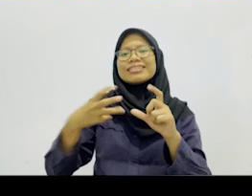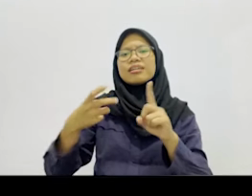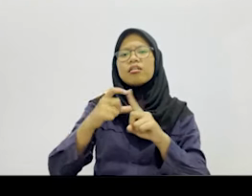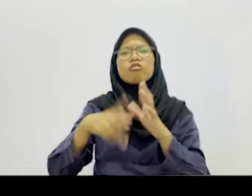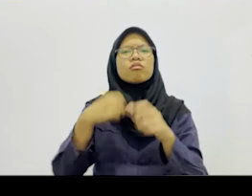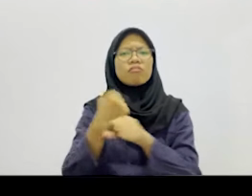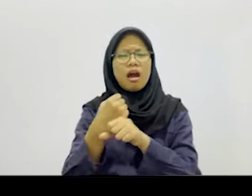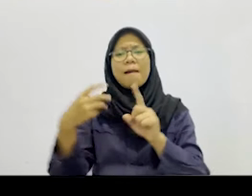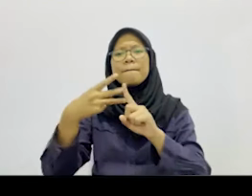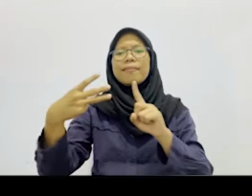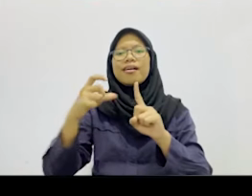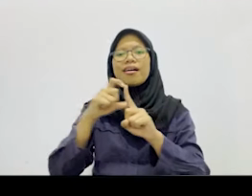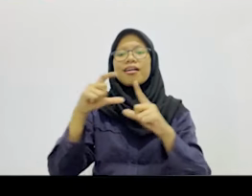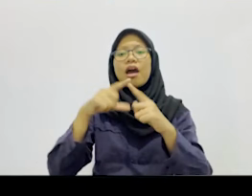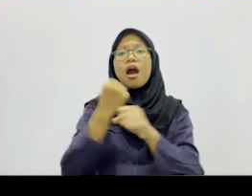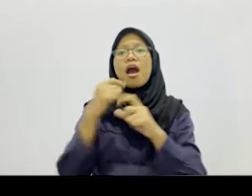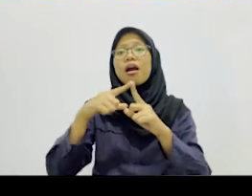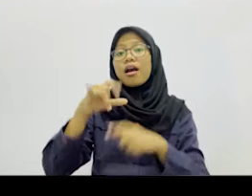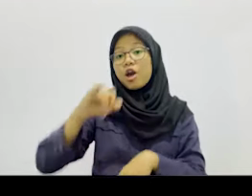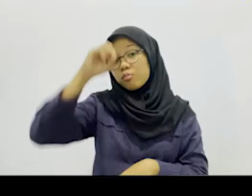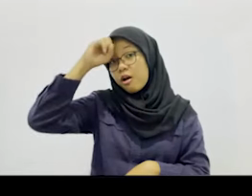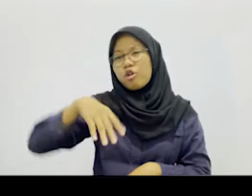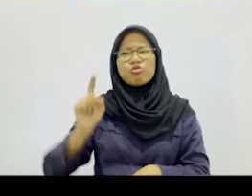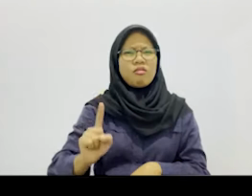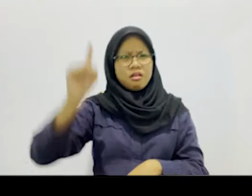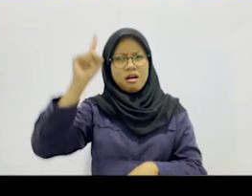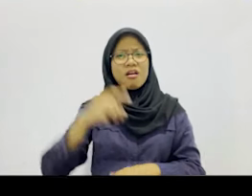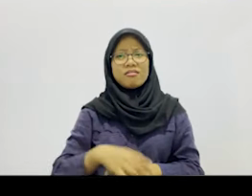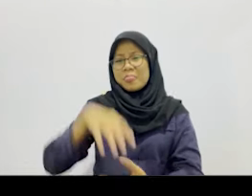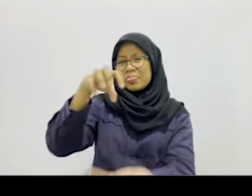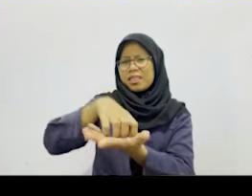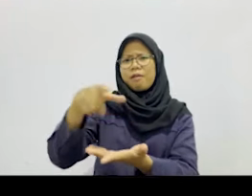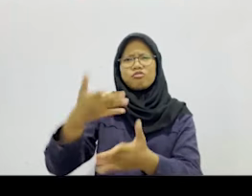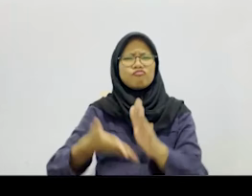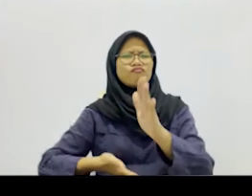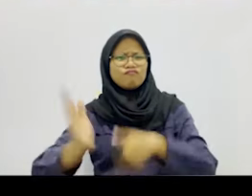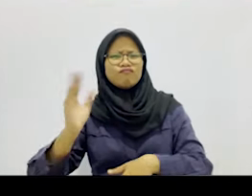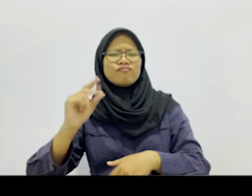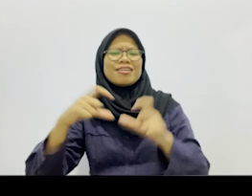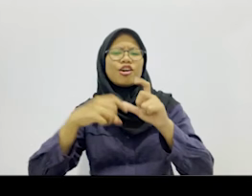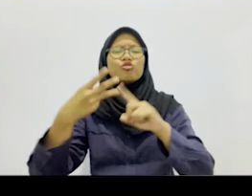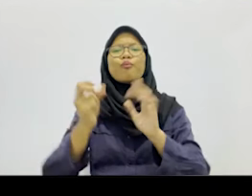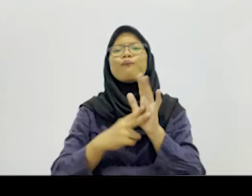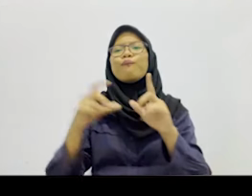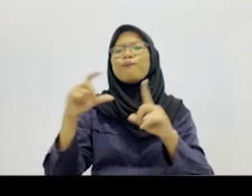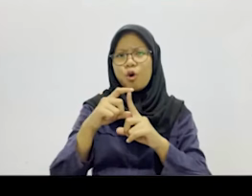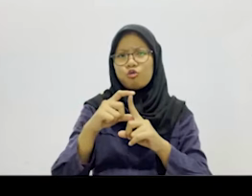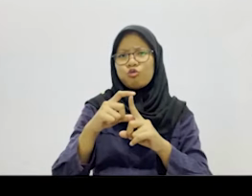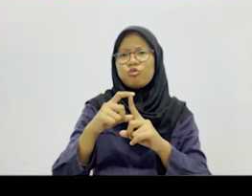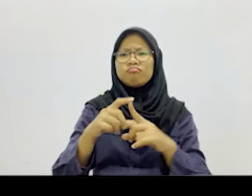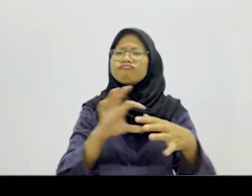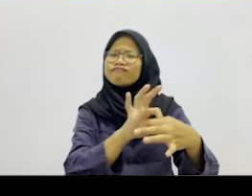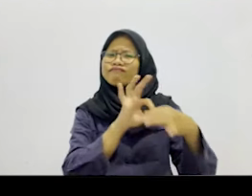dalam mengimplementasikan program CCSR pada beberapa desa berikut. Desa Martebing